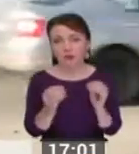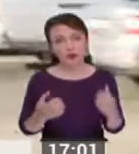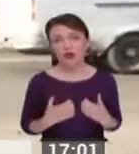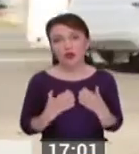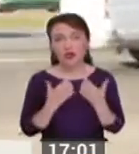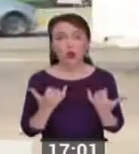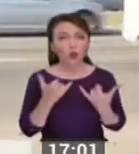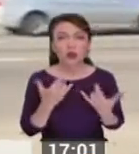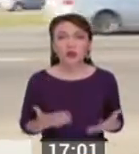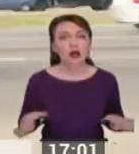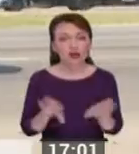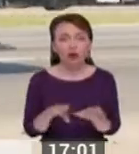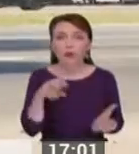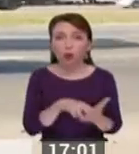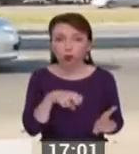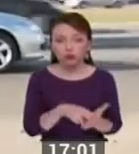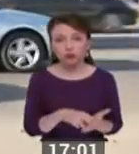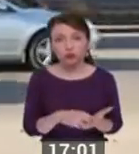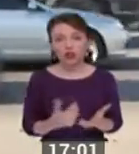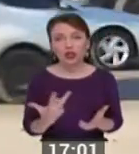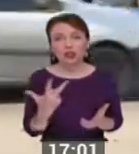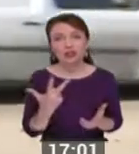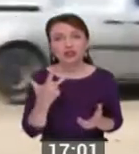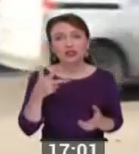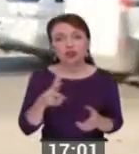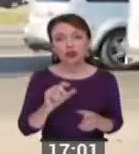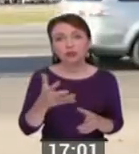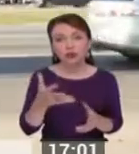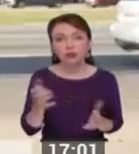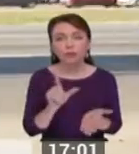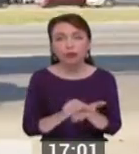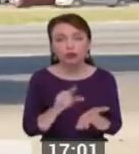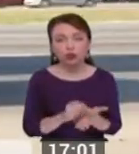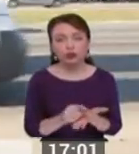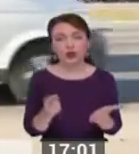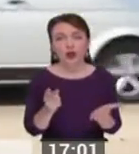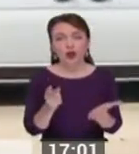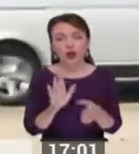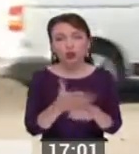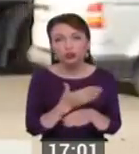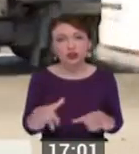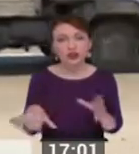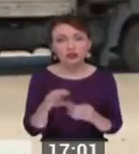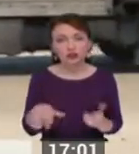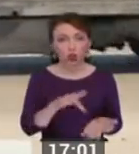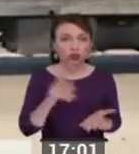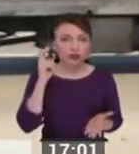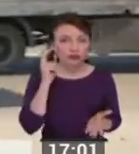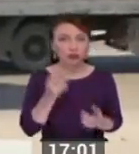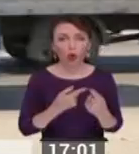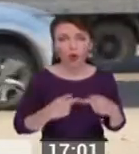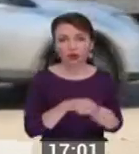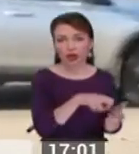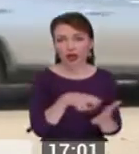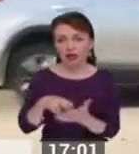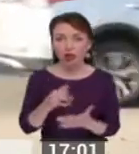нас закривають почту, яких 3,5 тисячі пенсіонерів розділили на весь город Київ там по відділеннях.